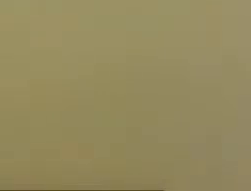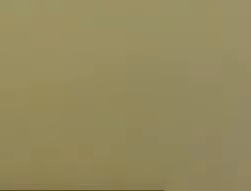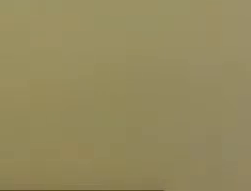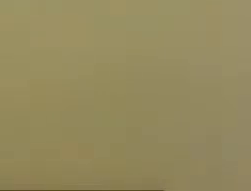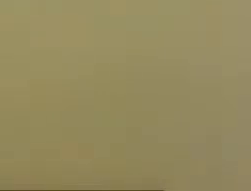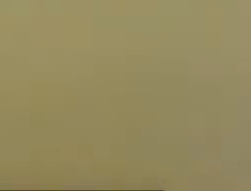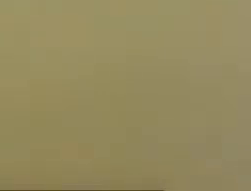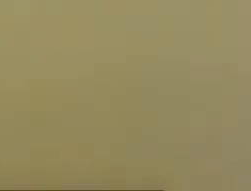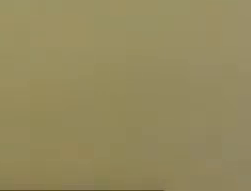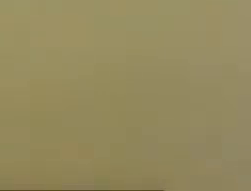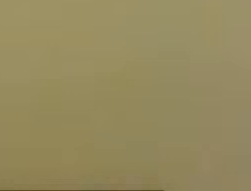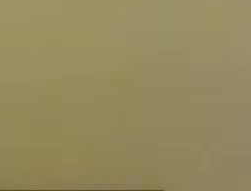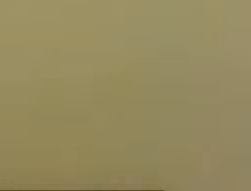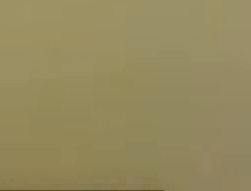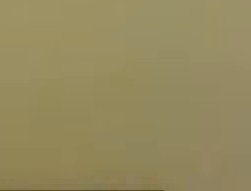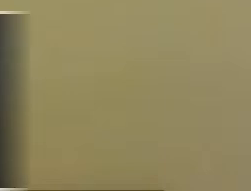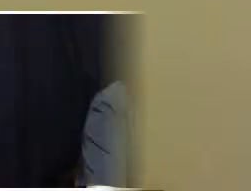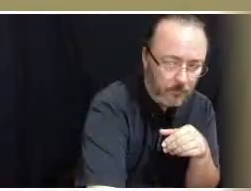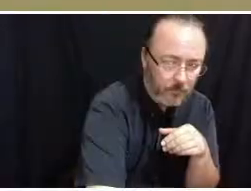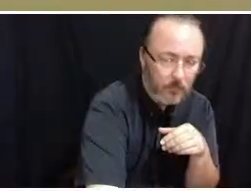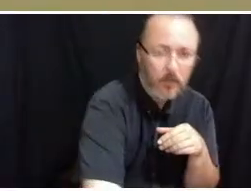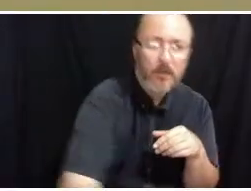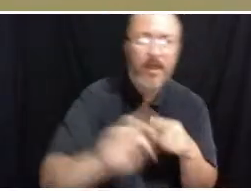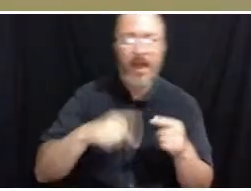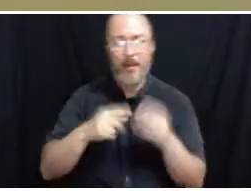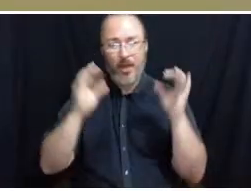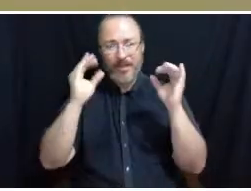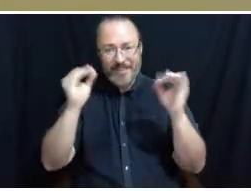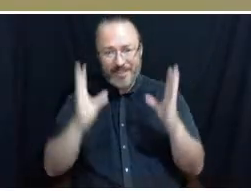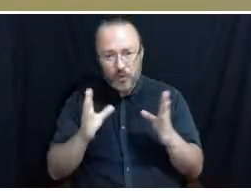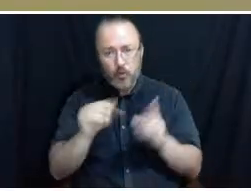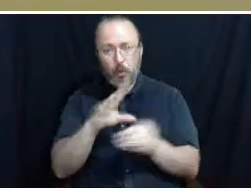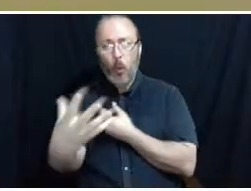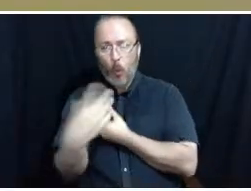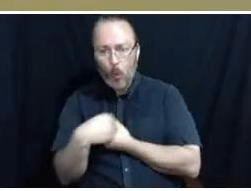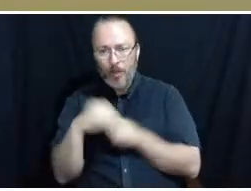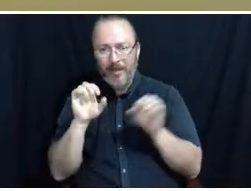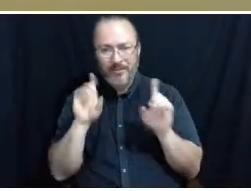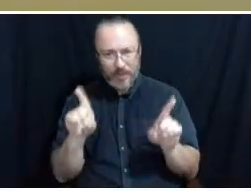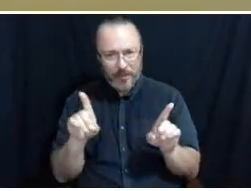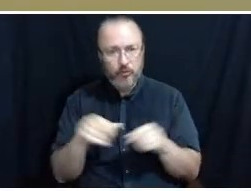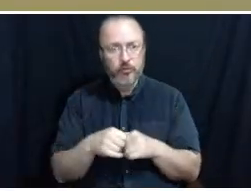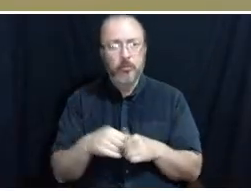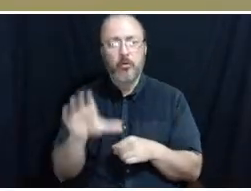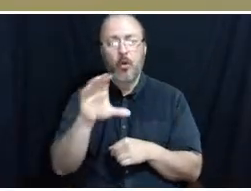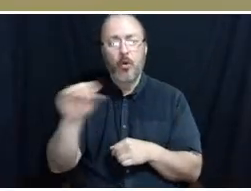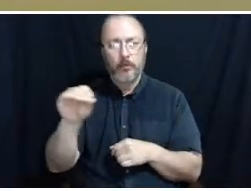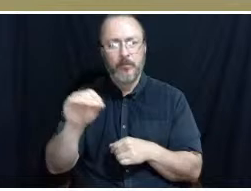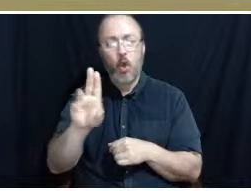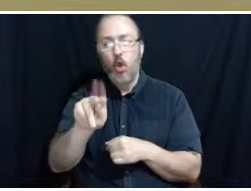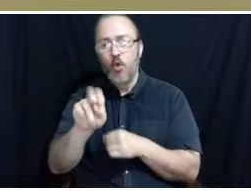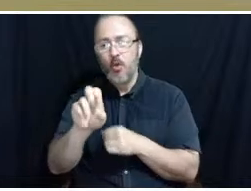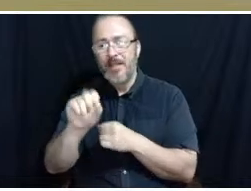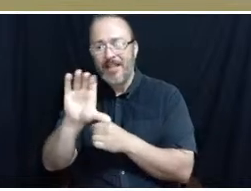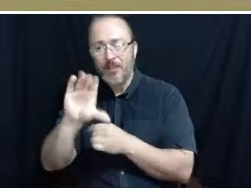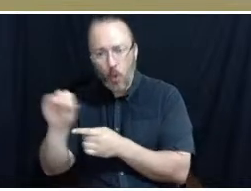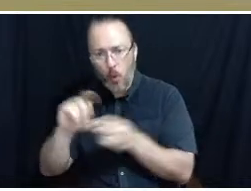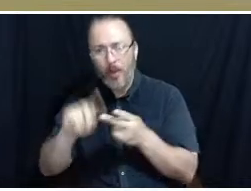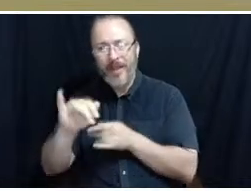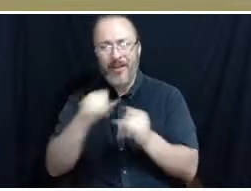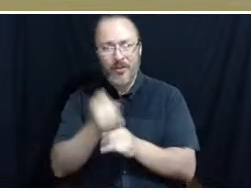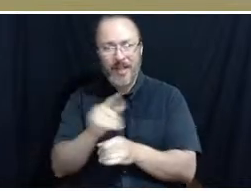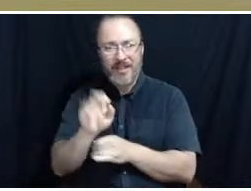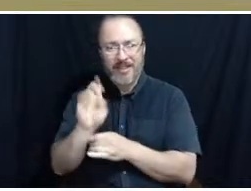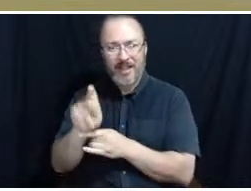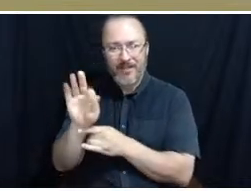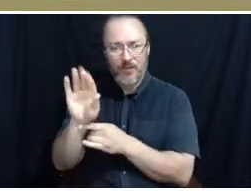et l'éducation inclusive qui est co-organisé par l'Internationale de l'éducation, l'UNESCO, l'équipe spéciale internationale sur